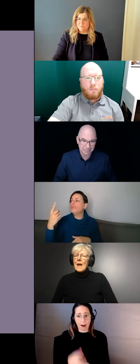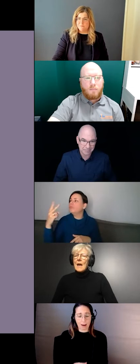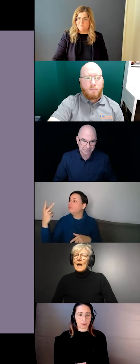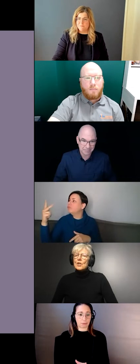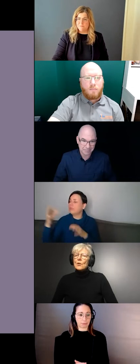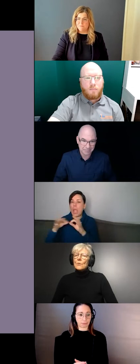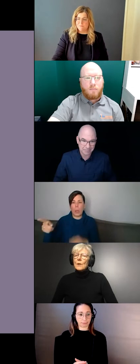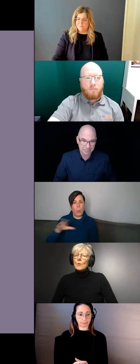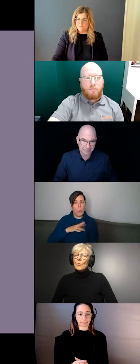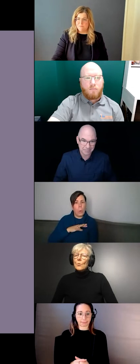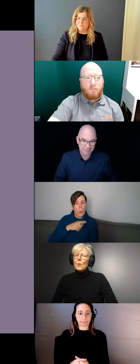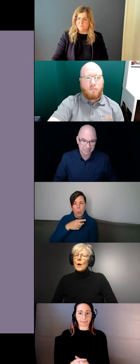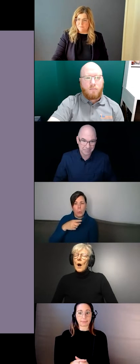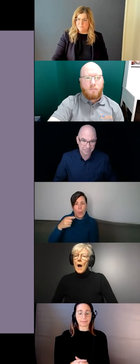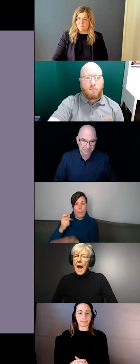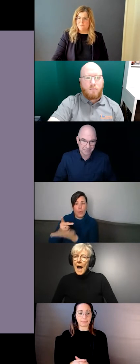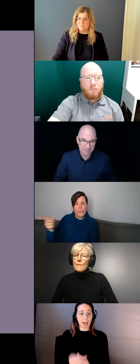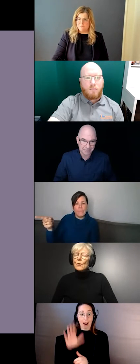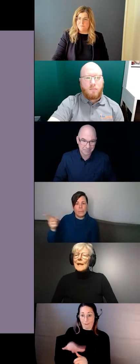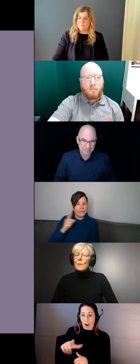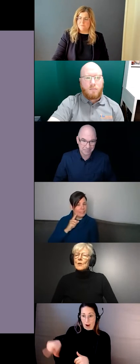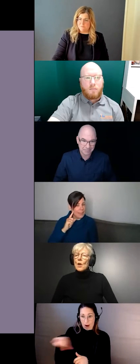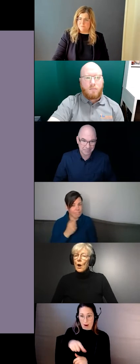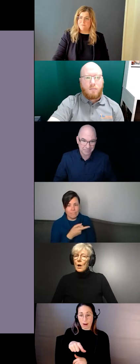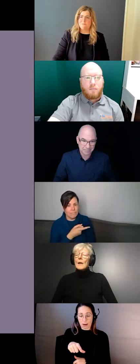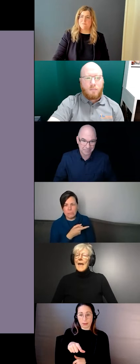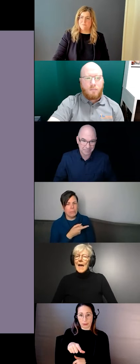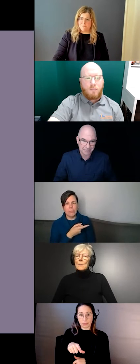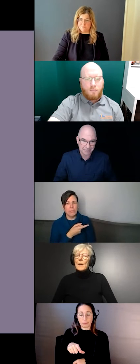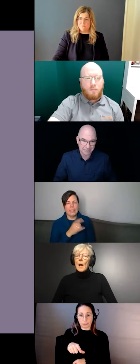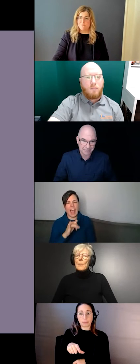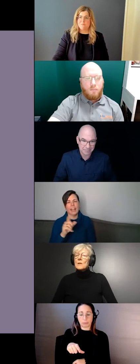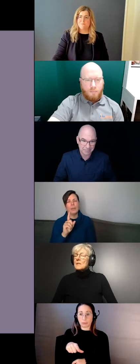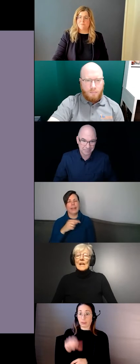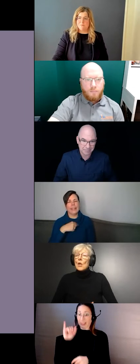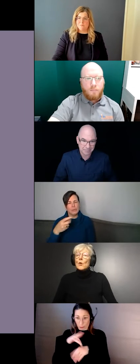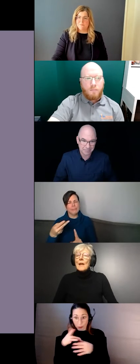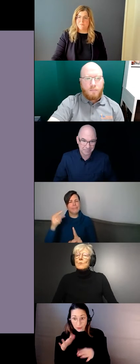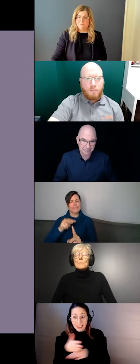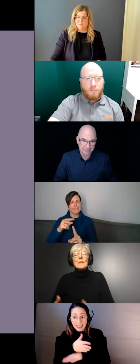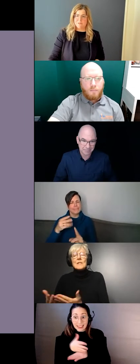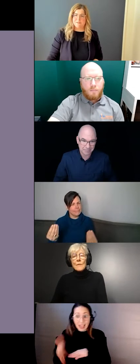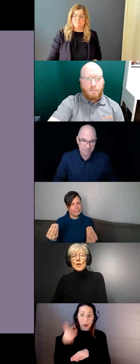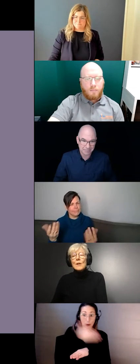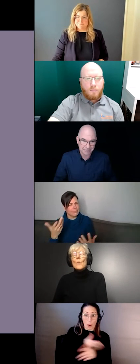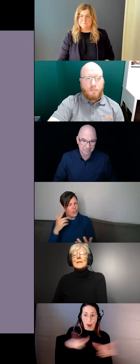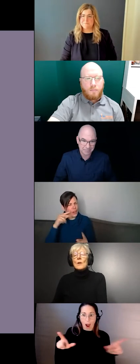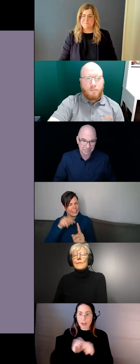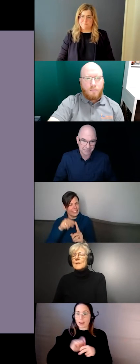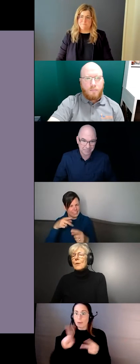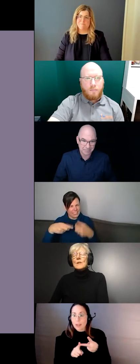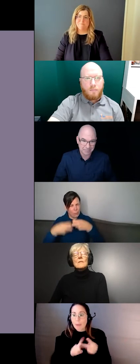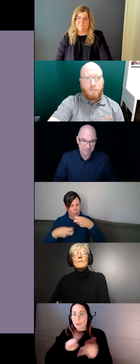Et les enfants qui ont eu l'accès aux langues très tôt peuvent prendre une deuxième, une troisième langue, mais un enfant sourd qui n'a pas eu une